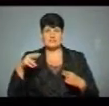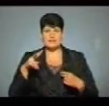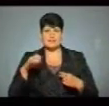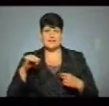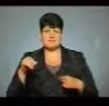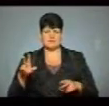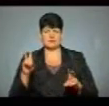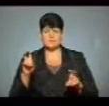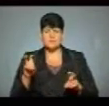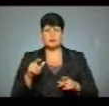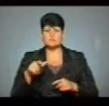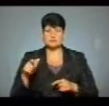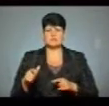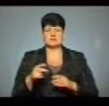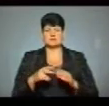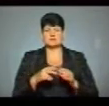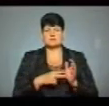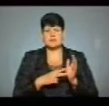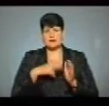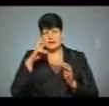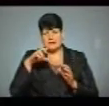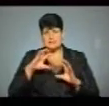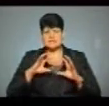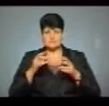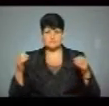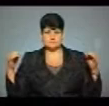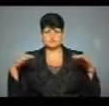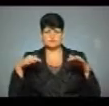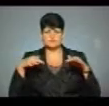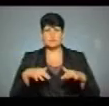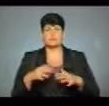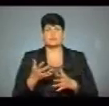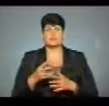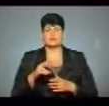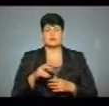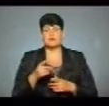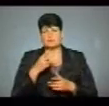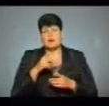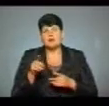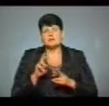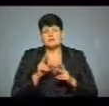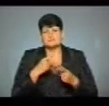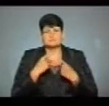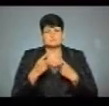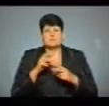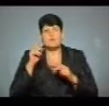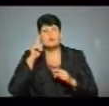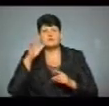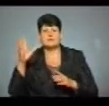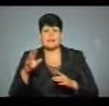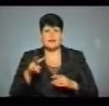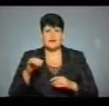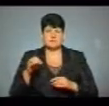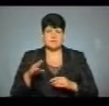країн світу зібралися у Монастириськах. Вони обговорювали, як популяризувати лемківську культуру, повідомив співорганізатор